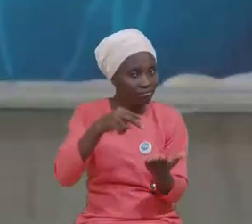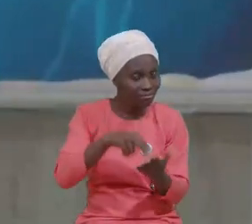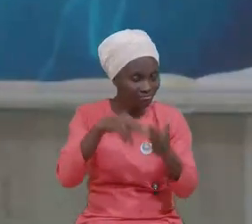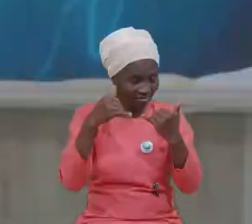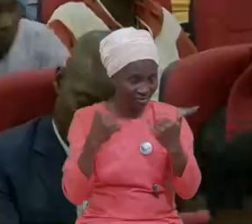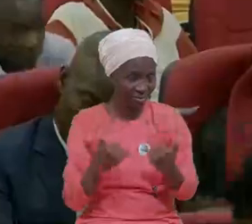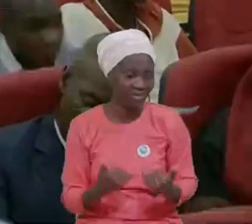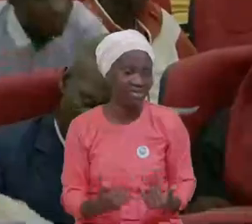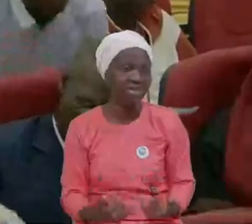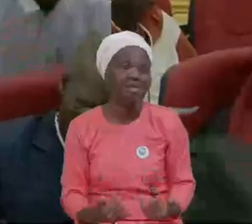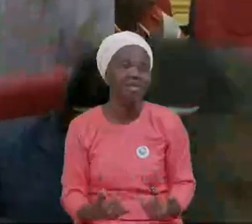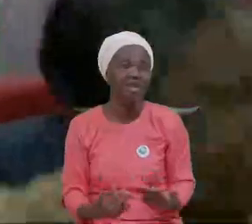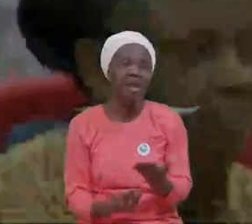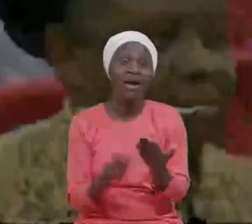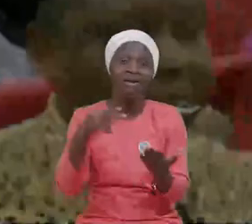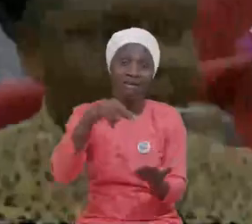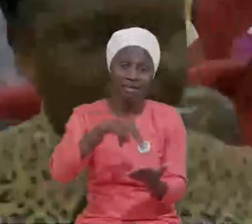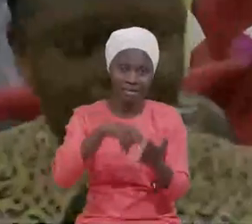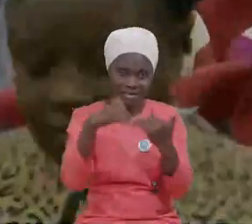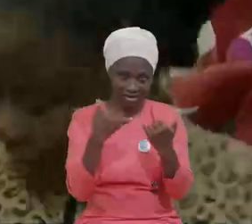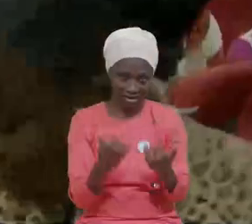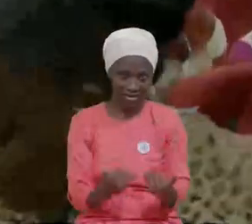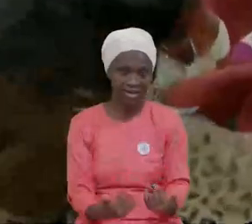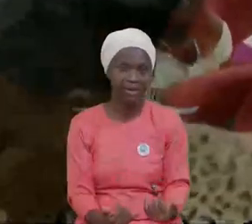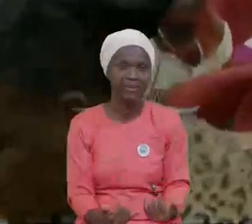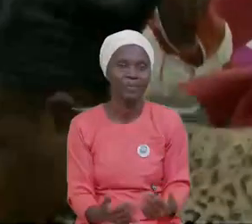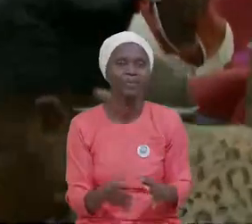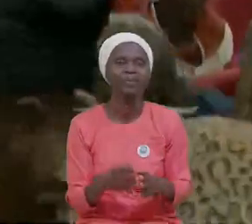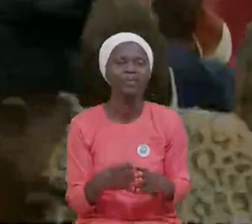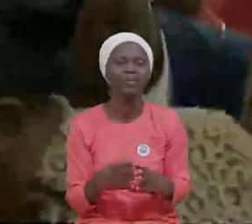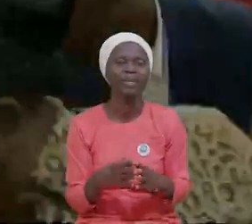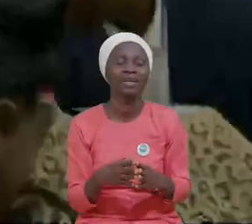Lève-toi maintenant. Lève-toi maintenant.